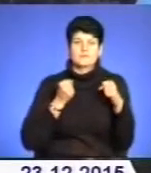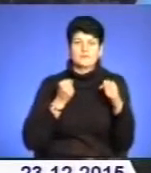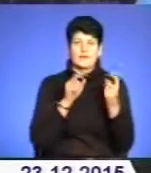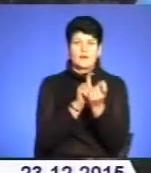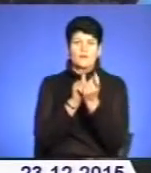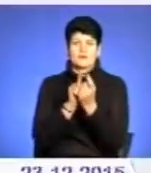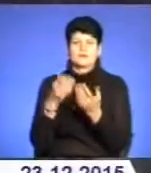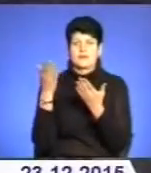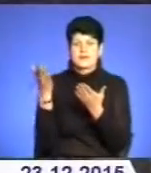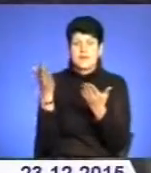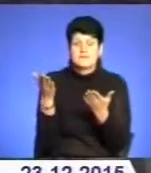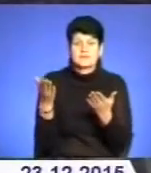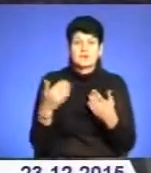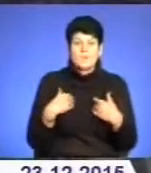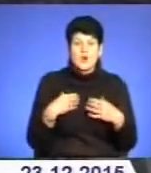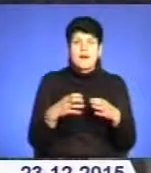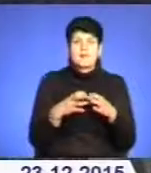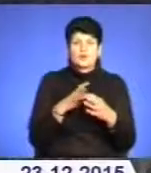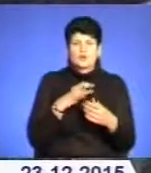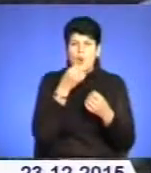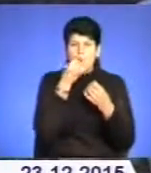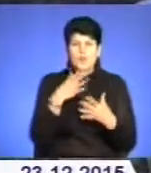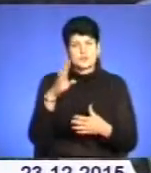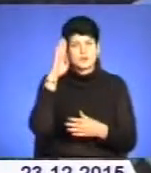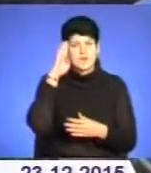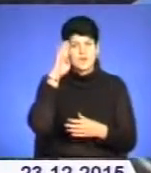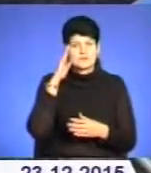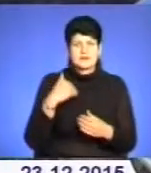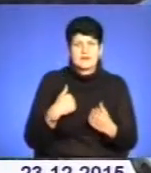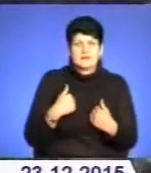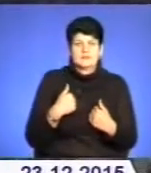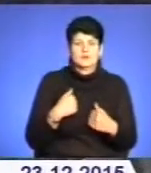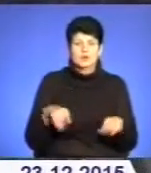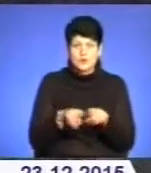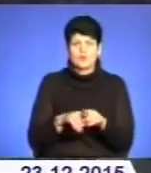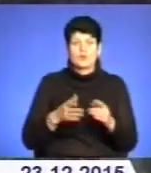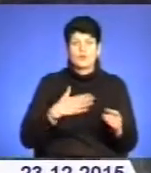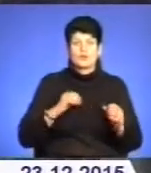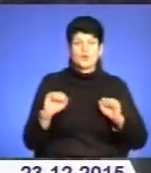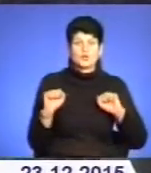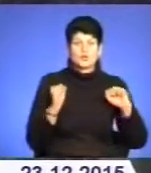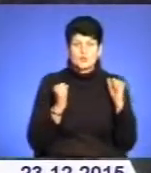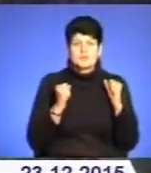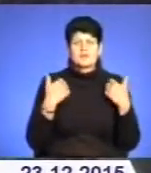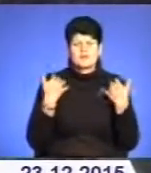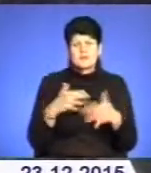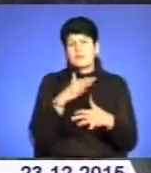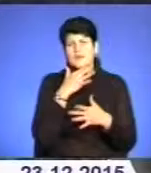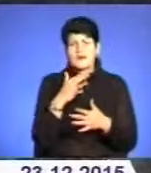там на татамі. В моїй категорії були дуже хороші хлопці, це, можна сказати, теж мої друзі, оскільки ми вже